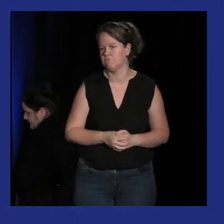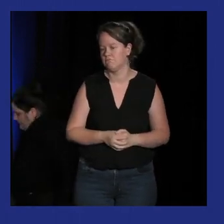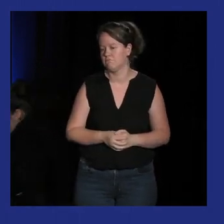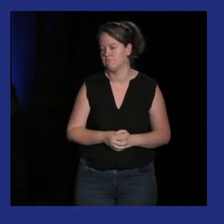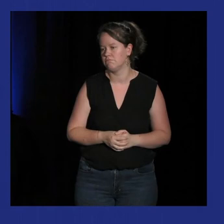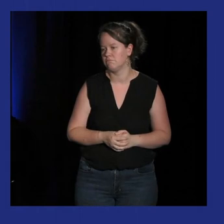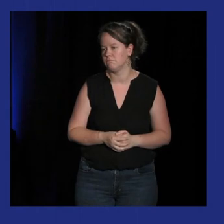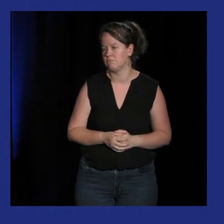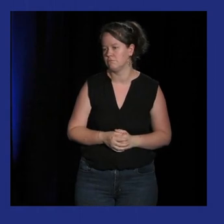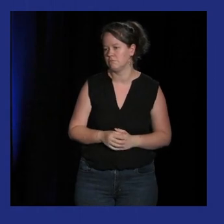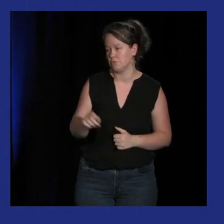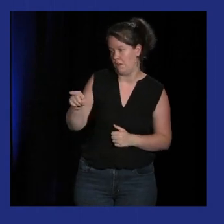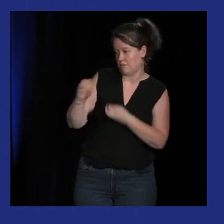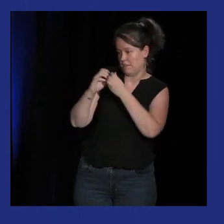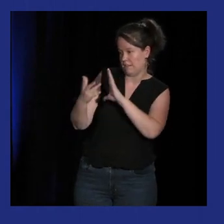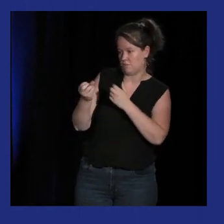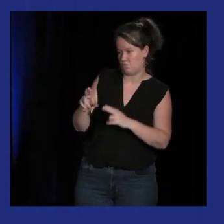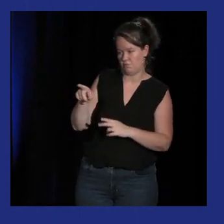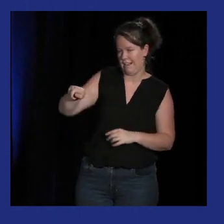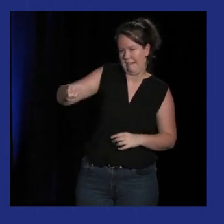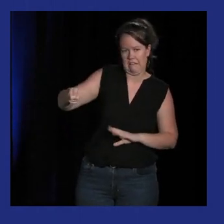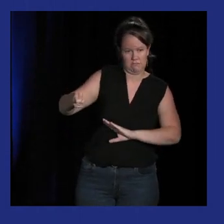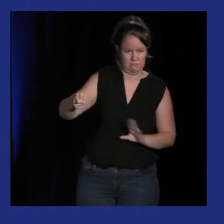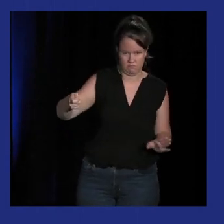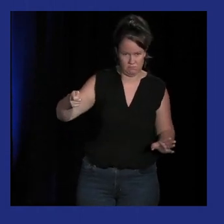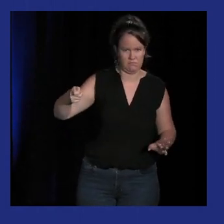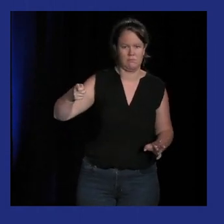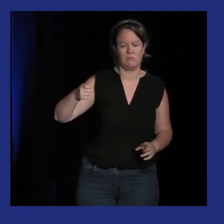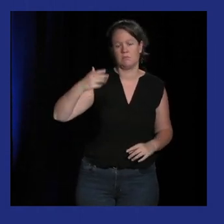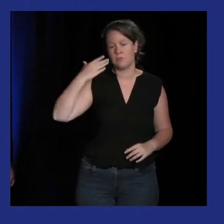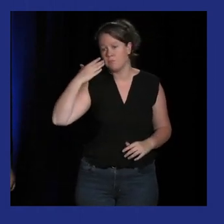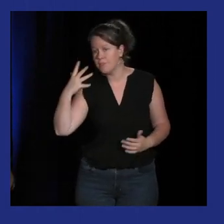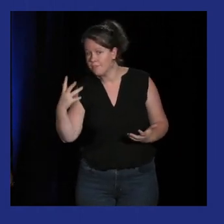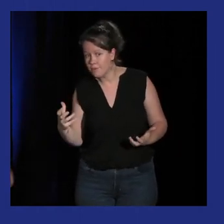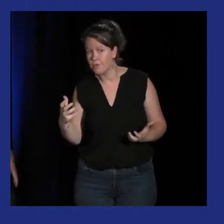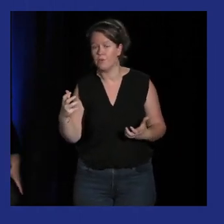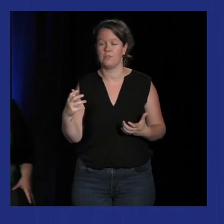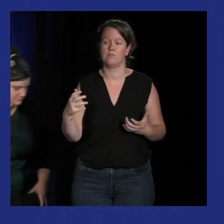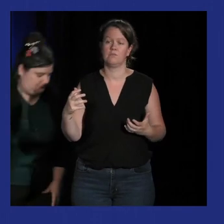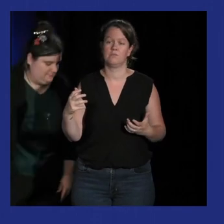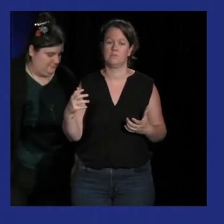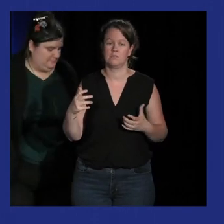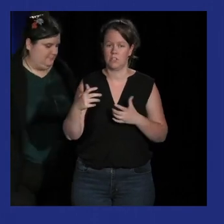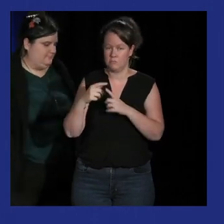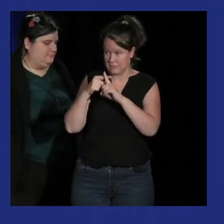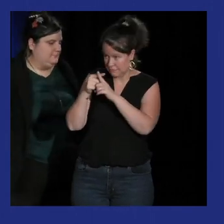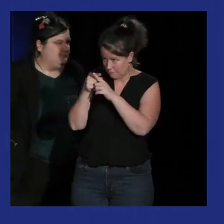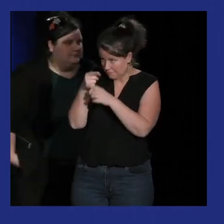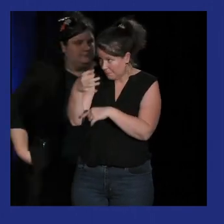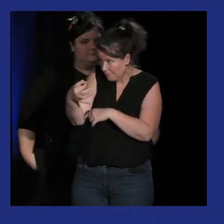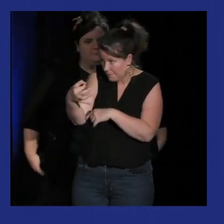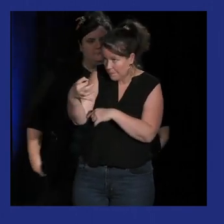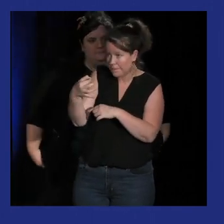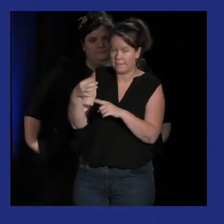là que les choses se passent et encore une fois si on veut sortir de plus en plus de cette niche qui peut être très très large de